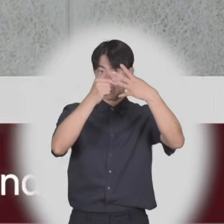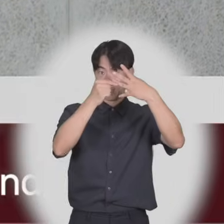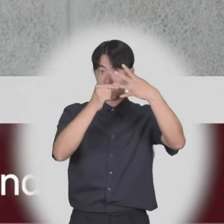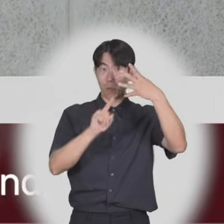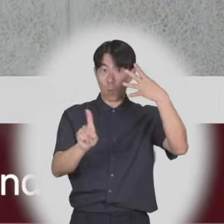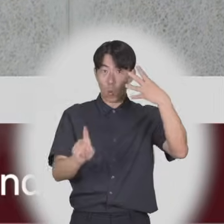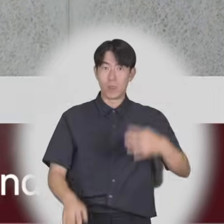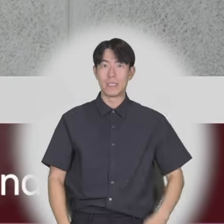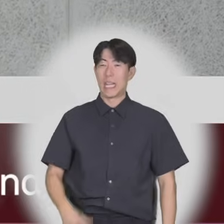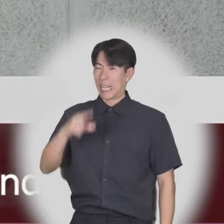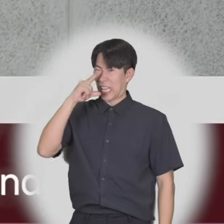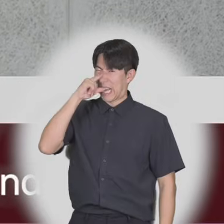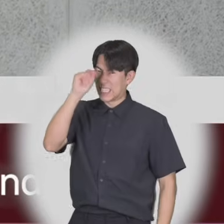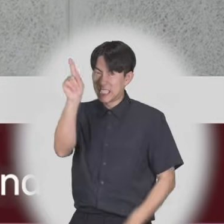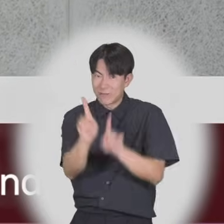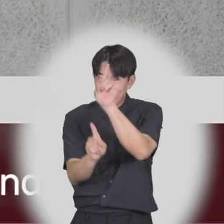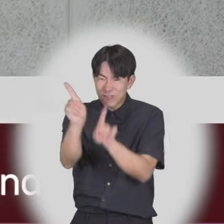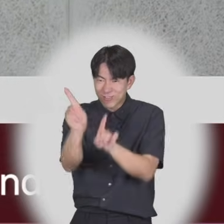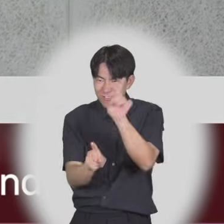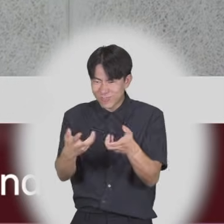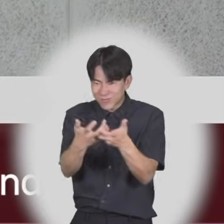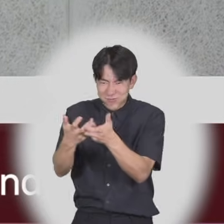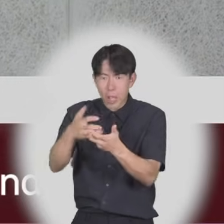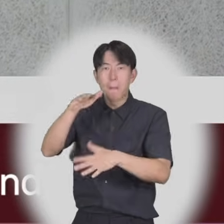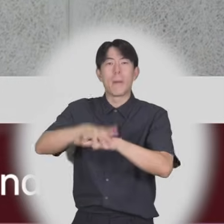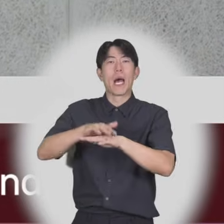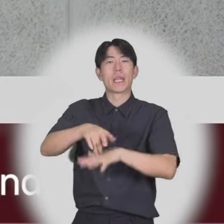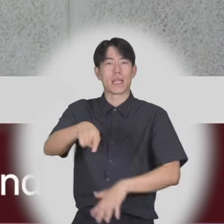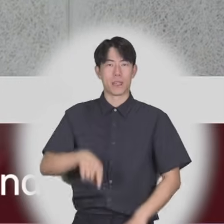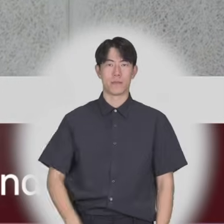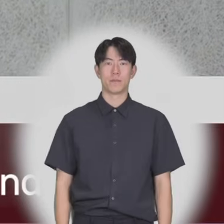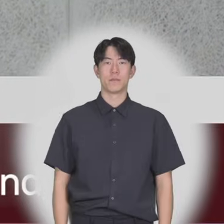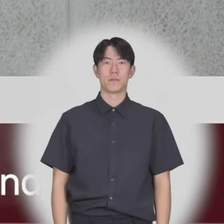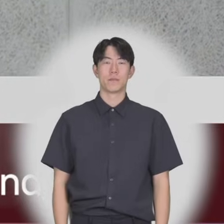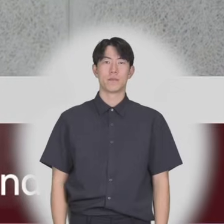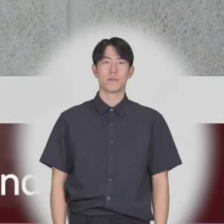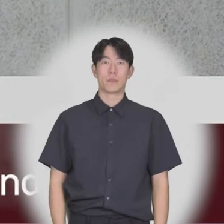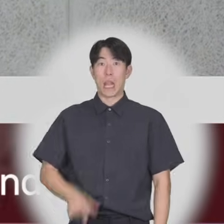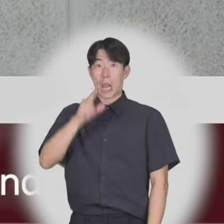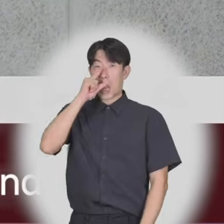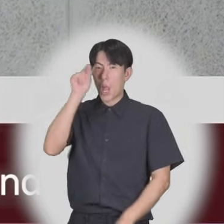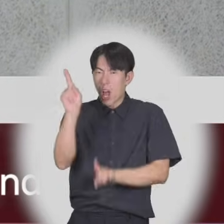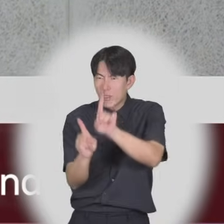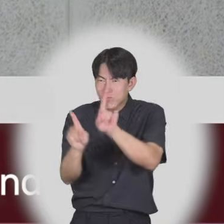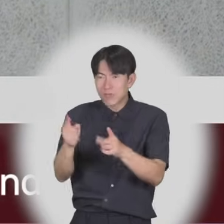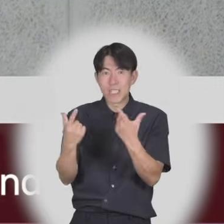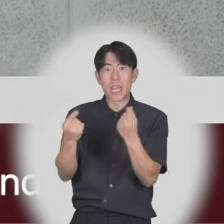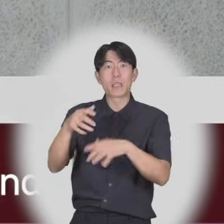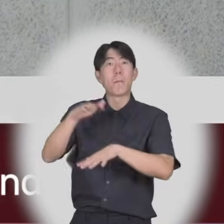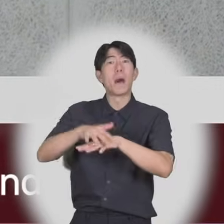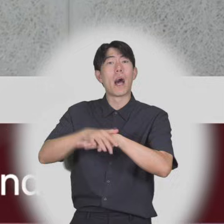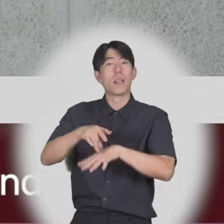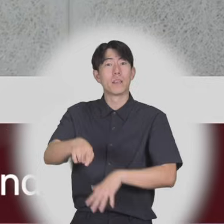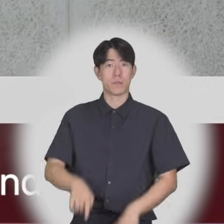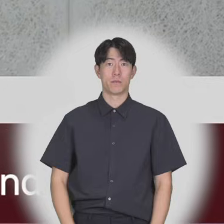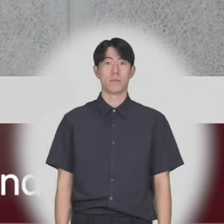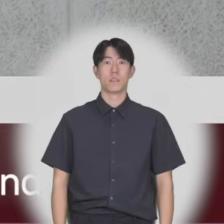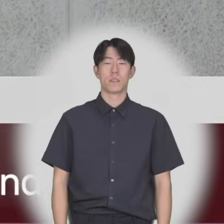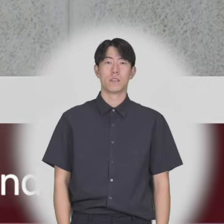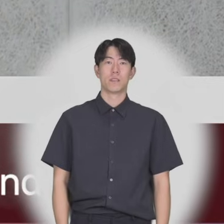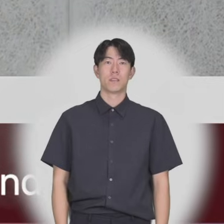번째는 가시떨기 밭과 같은 나무입니다. 가시떨기 밭과 같은 나무,